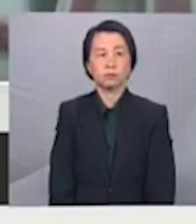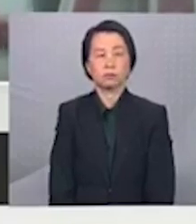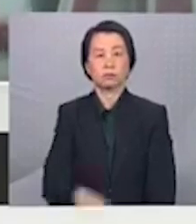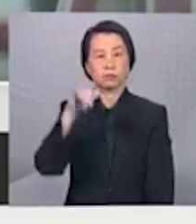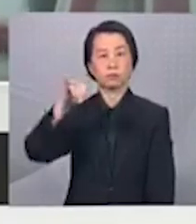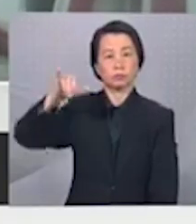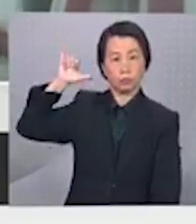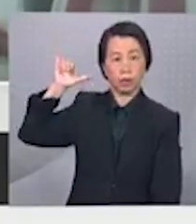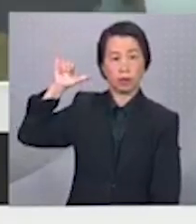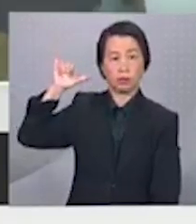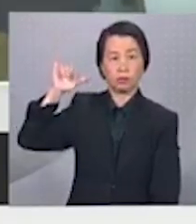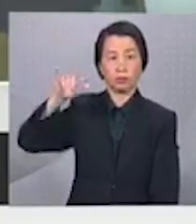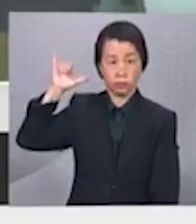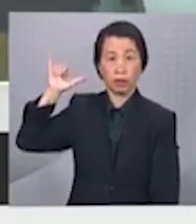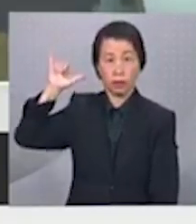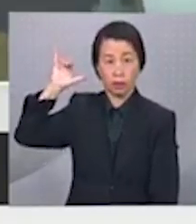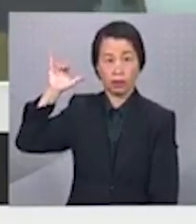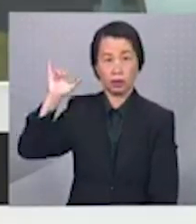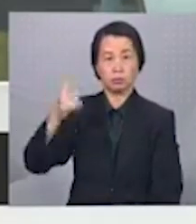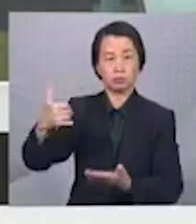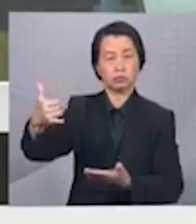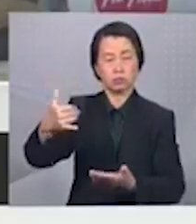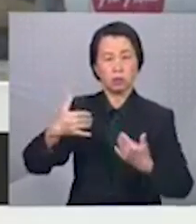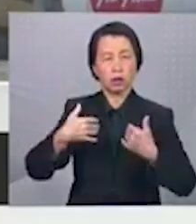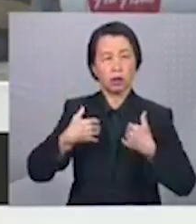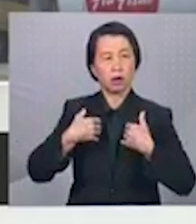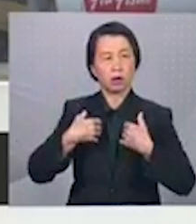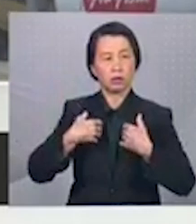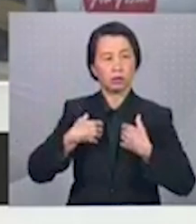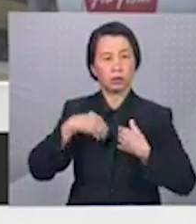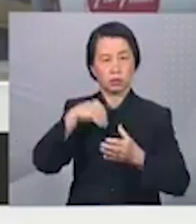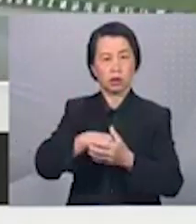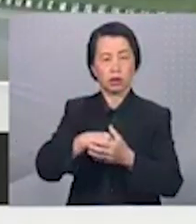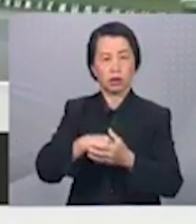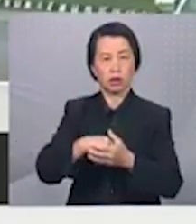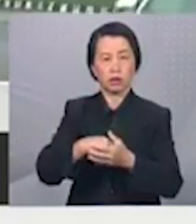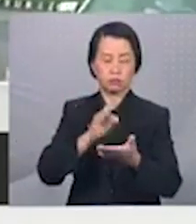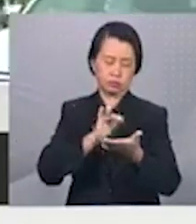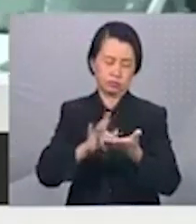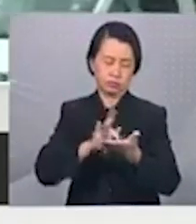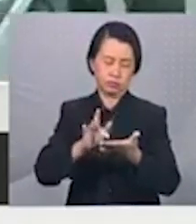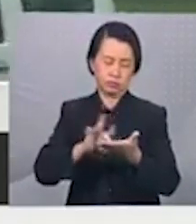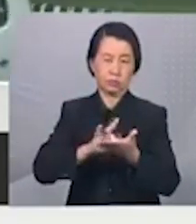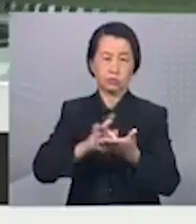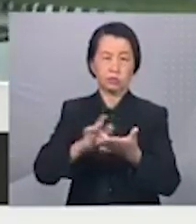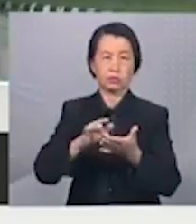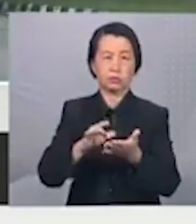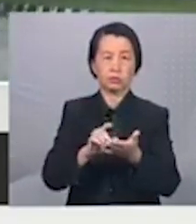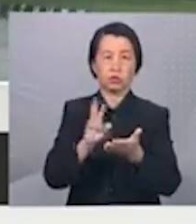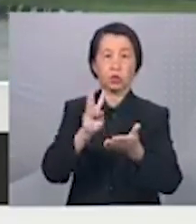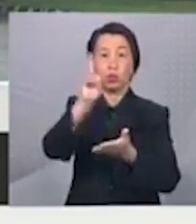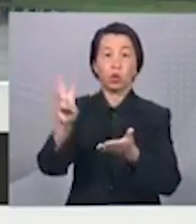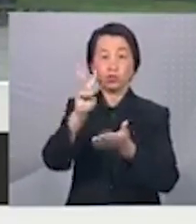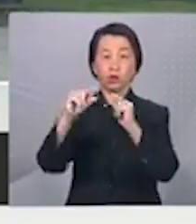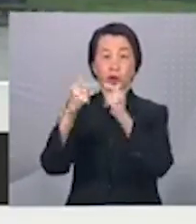Hai malam Hai berlega RDI media-media sosial WhatsApp